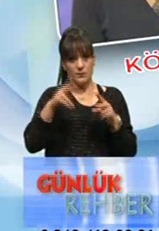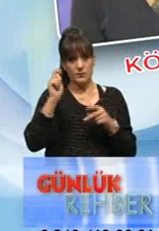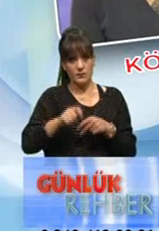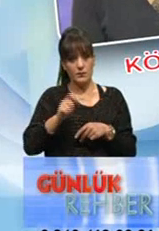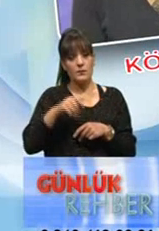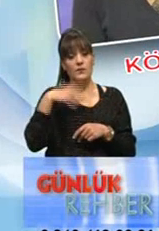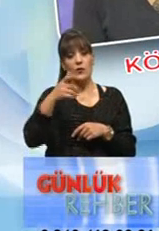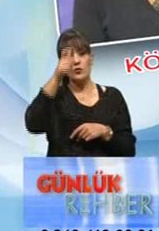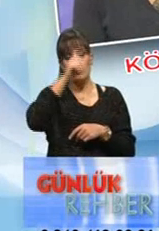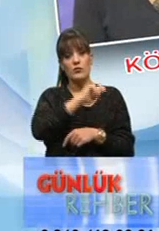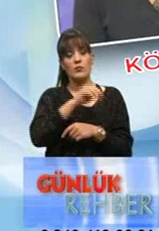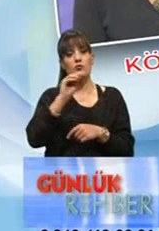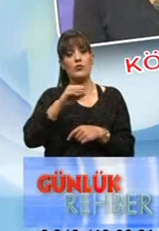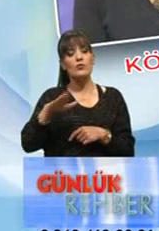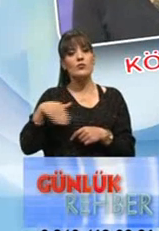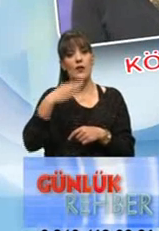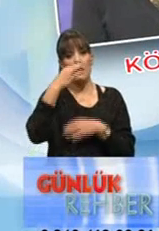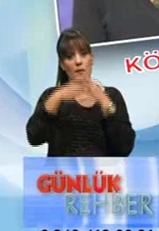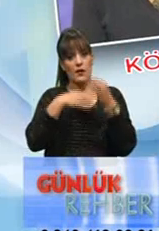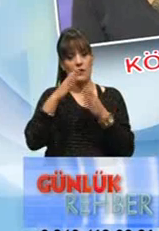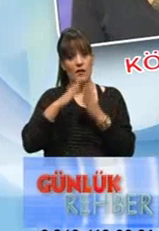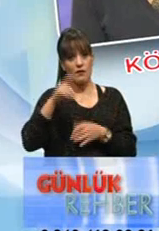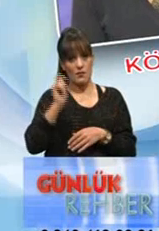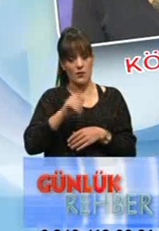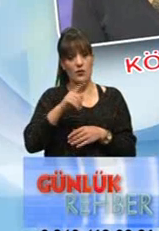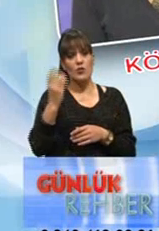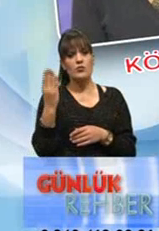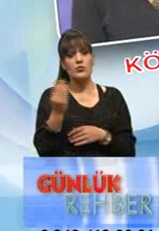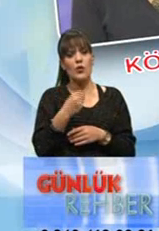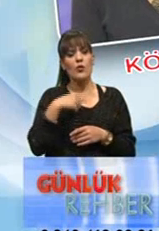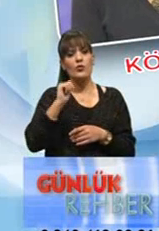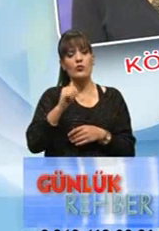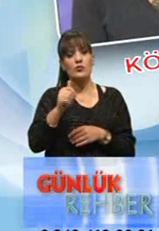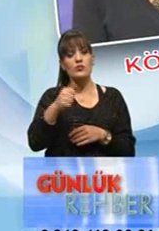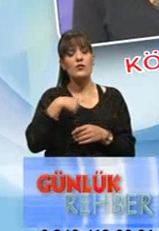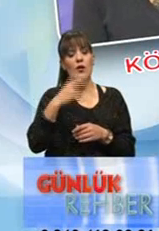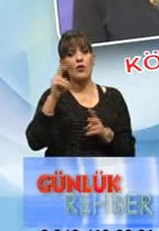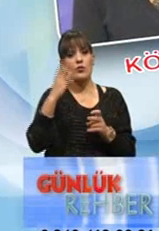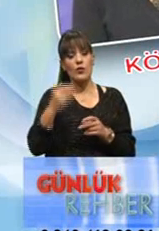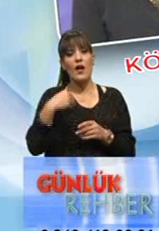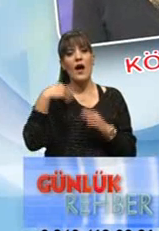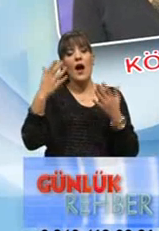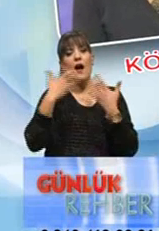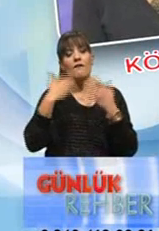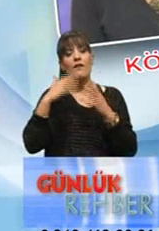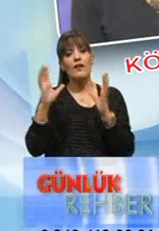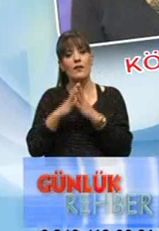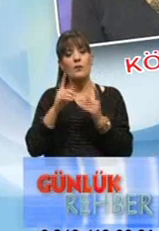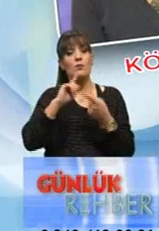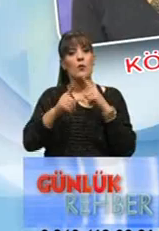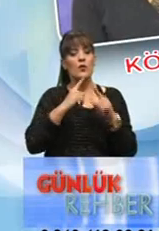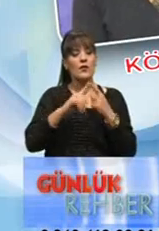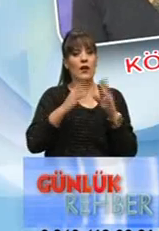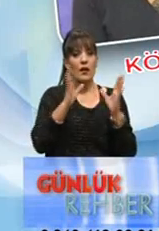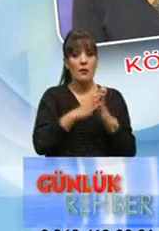Türkçe, Almanca çocuk haberleriyle devam ediyoruz. Hı hı. Bir sürü güncel konu oluyor. Bu hayvanlar aleminden haberler olduğu gibi politikadan